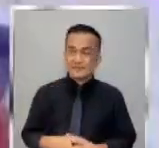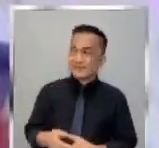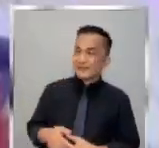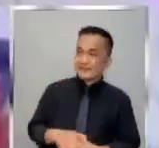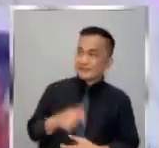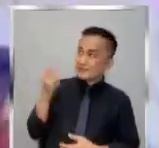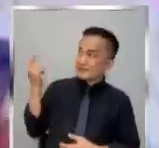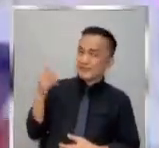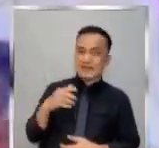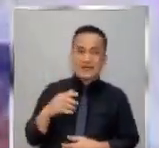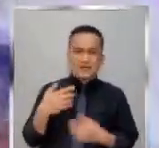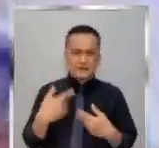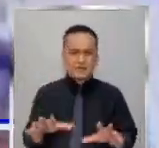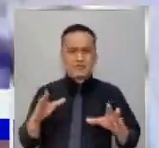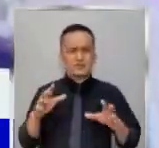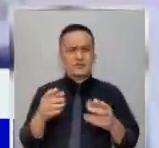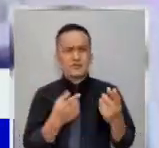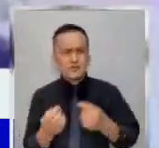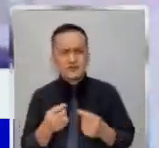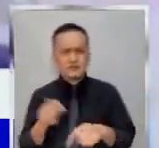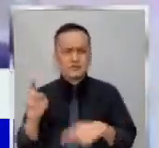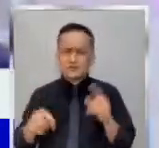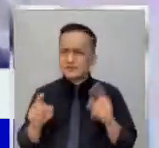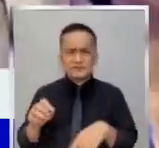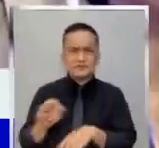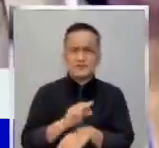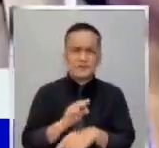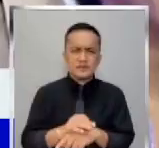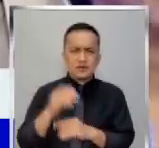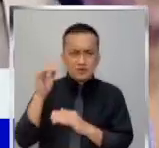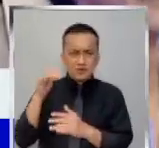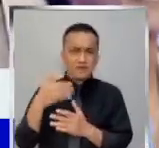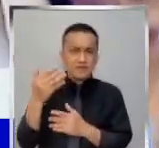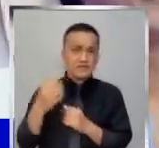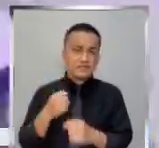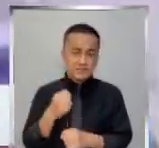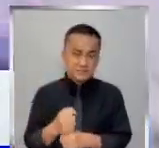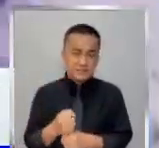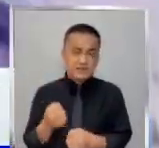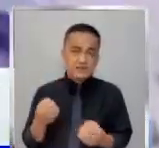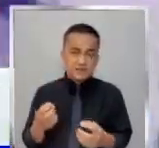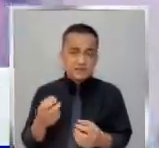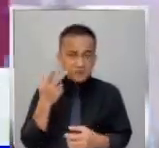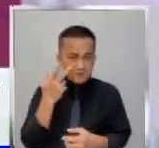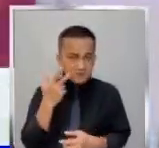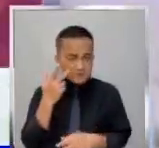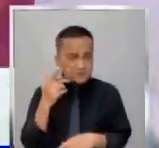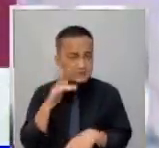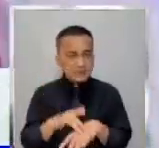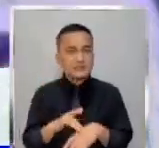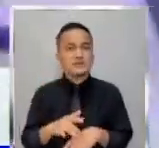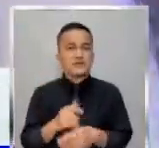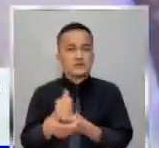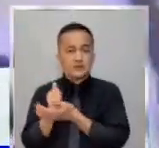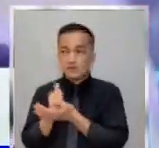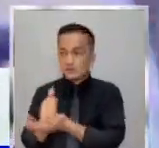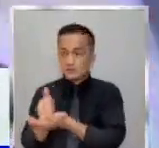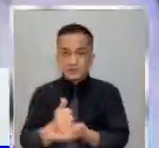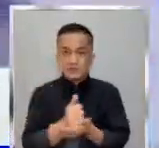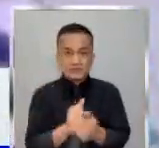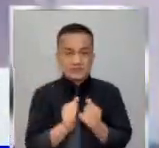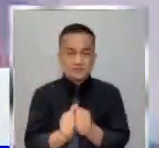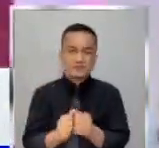of different fields. Hopefully next year, mas marami akong ma-explore na ganun bagay para matulungan ko rin yung mga kasamahan ko sa